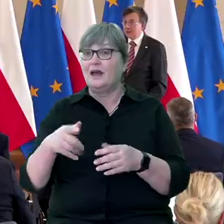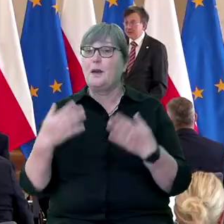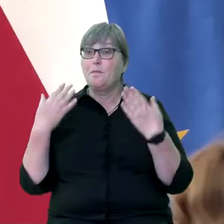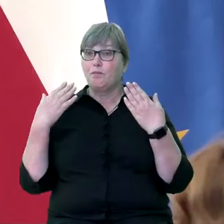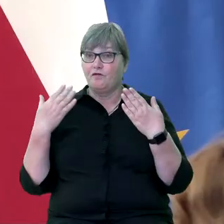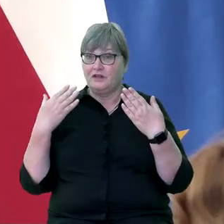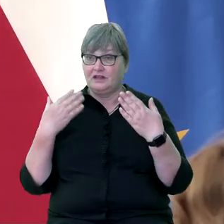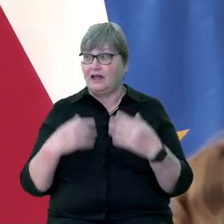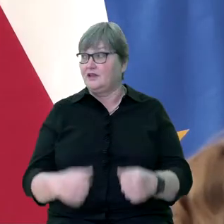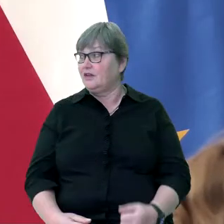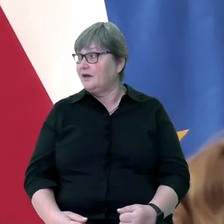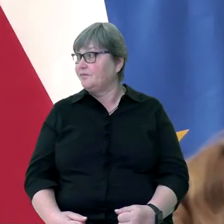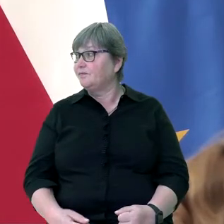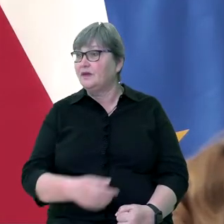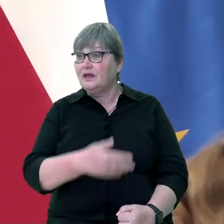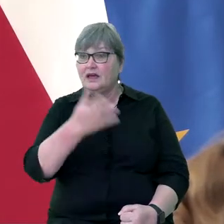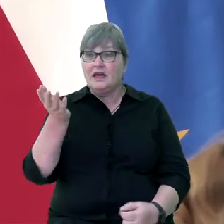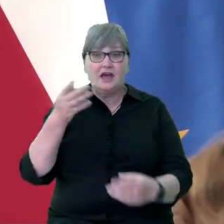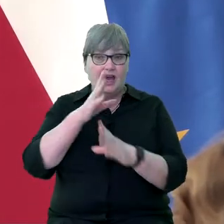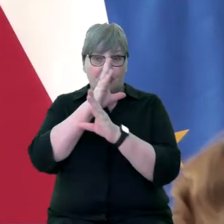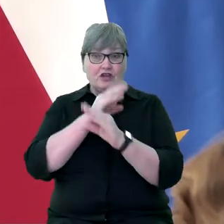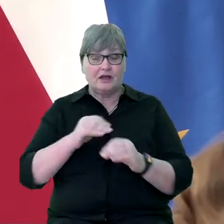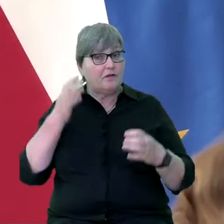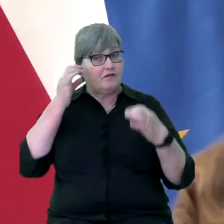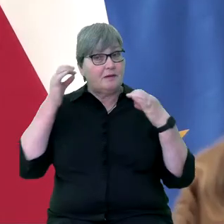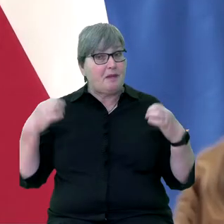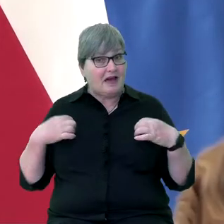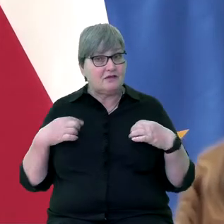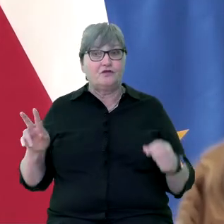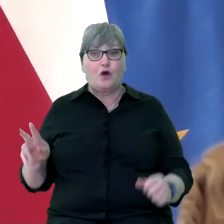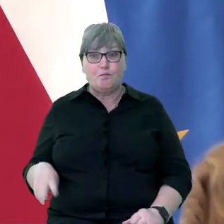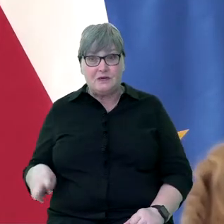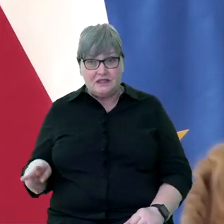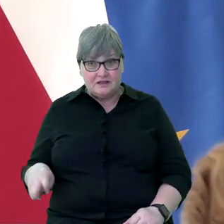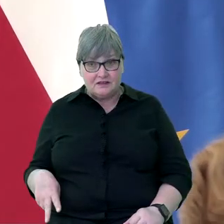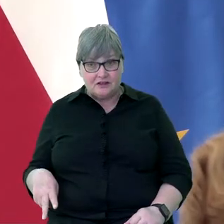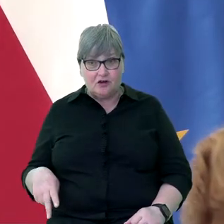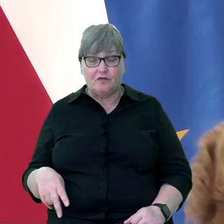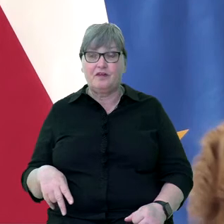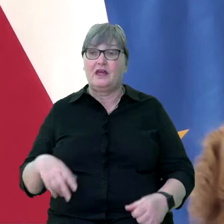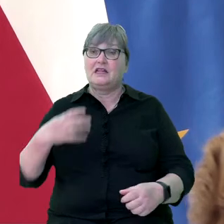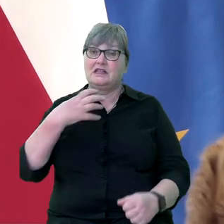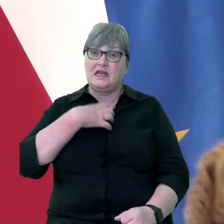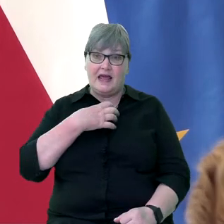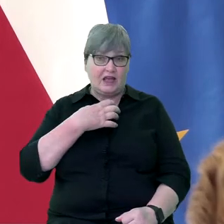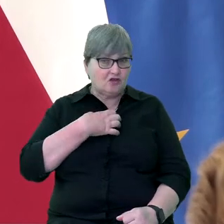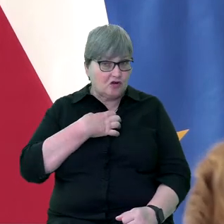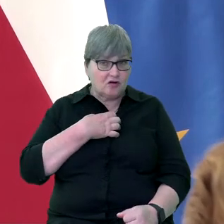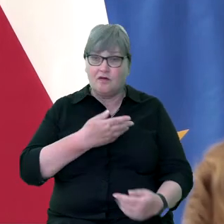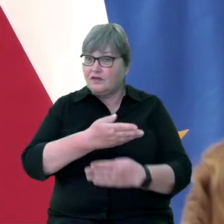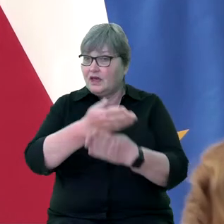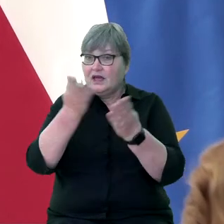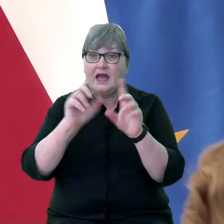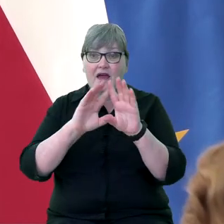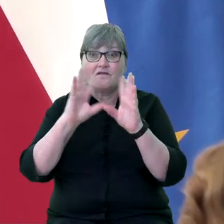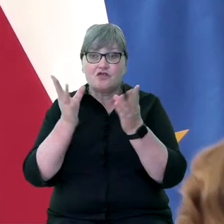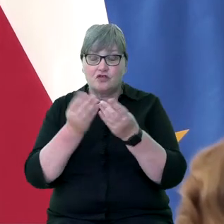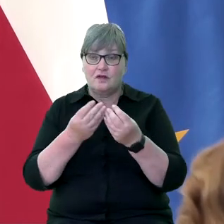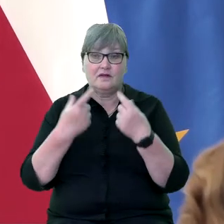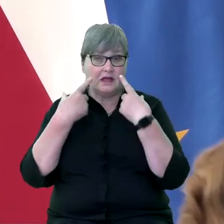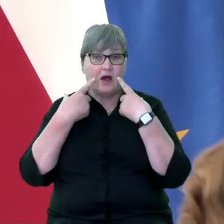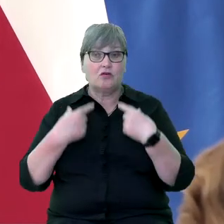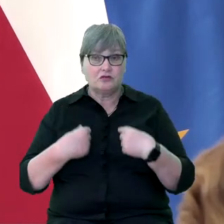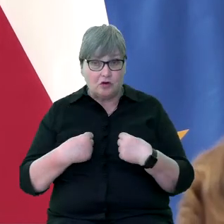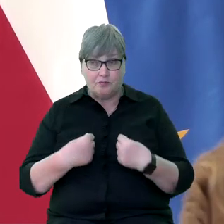Szanowni państwo ministrowie, szanowni państwo dyrektorzy generalni, szanowny panie dyrektorze Krajowej Szkoły